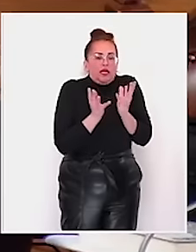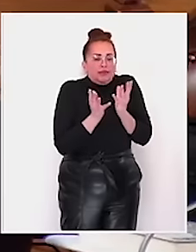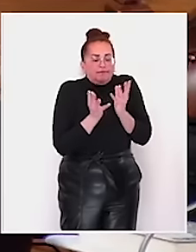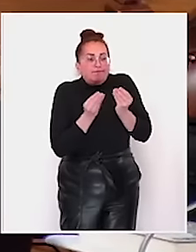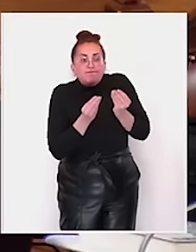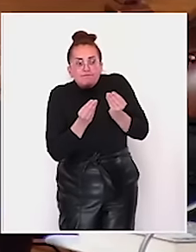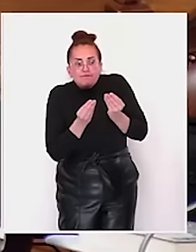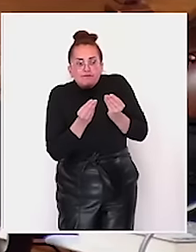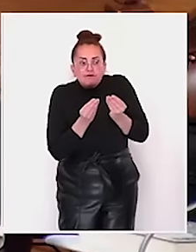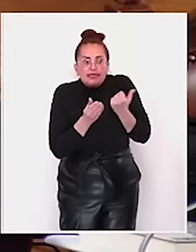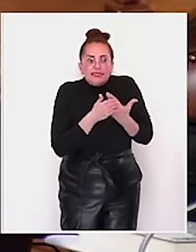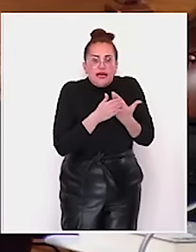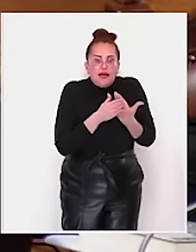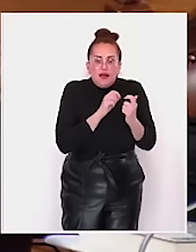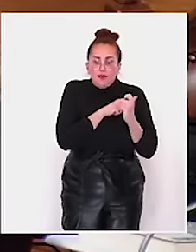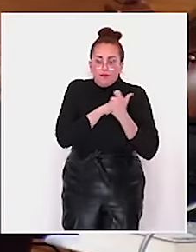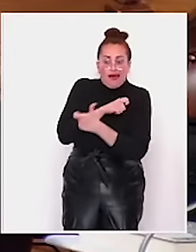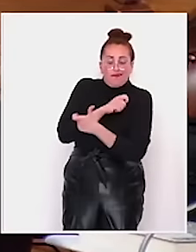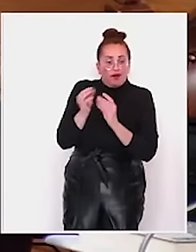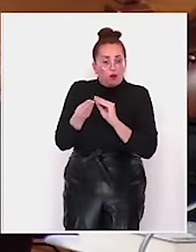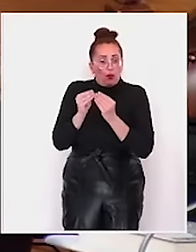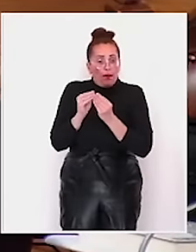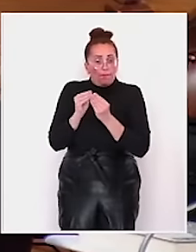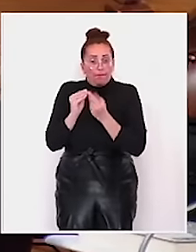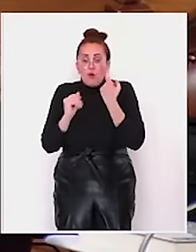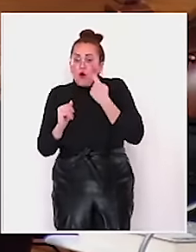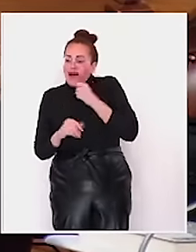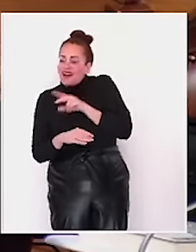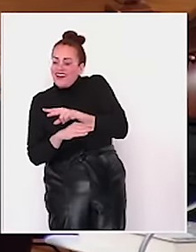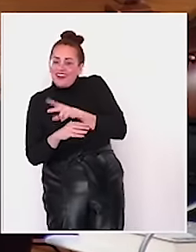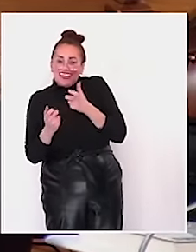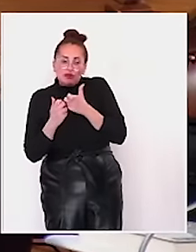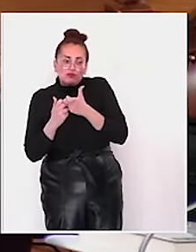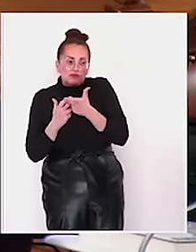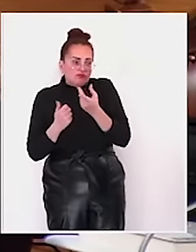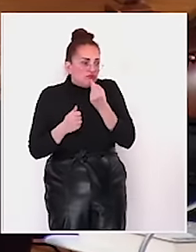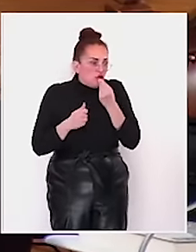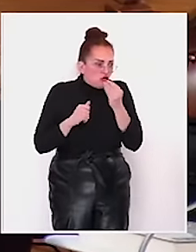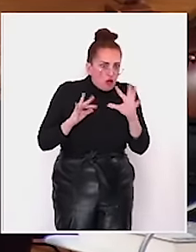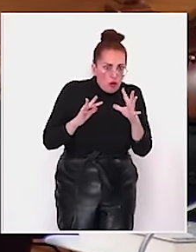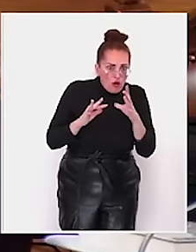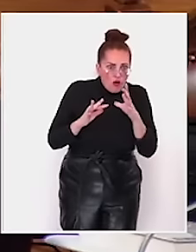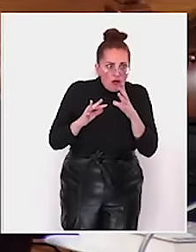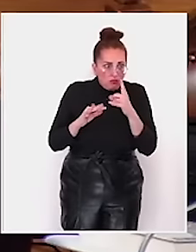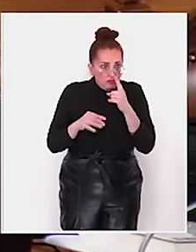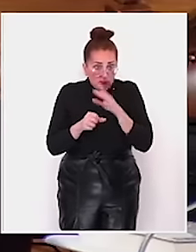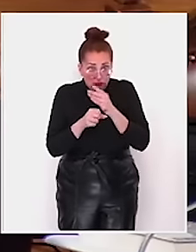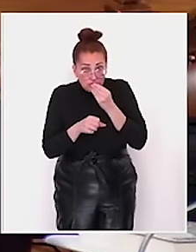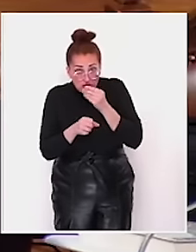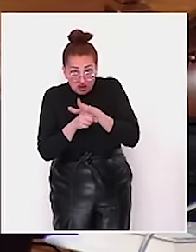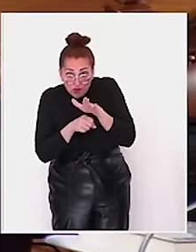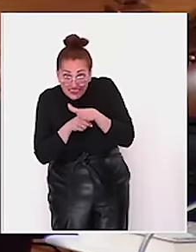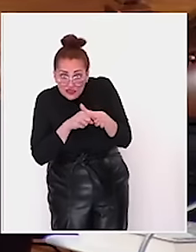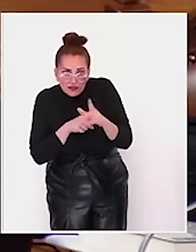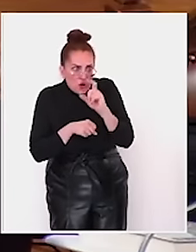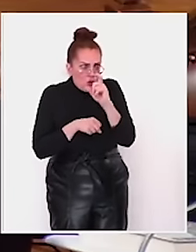en même temps constater que finalement ça pose des problèmes de ravitaillement, d'autosuffisance à tous les niveaux, que ce soit de l'eau